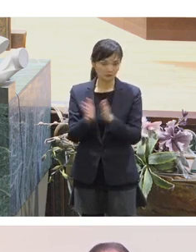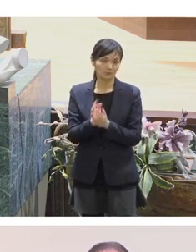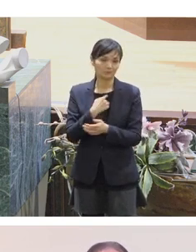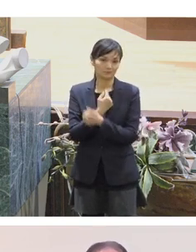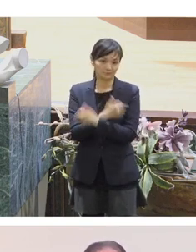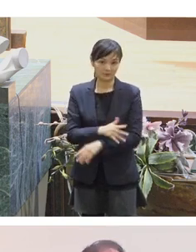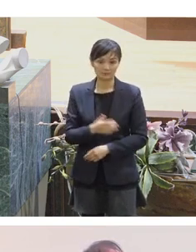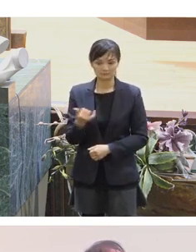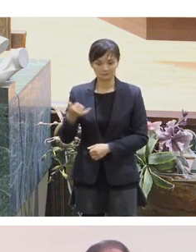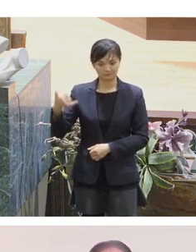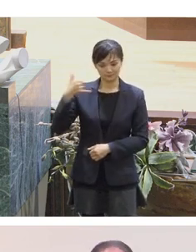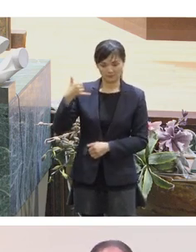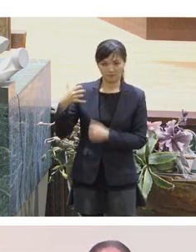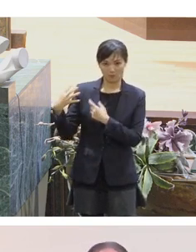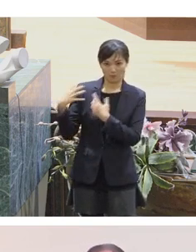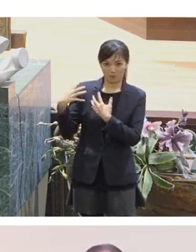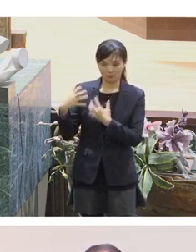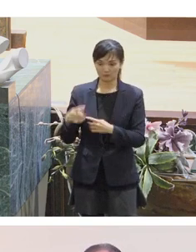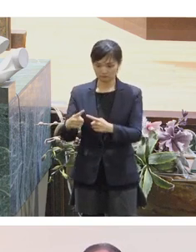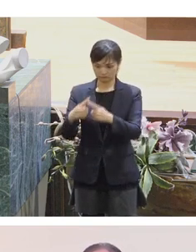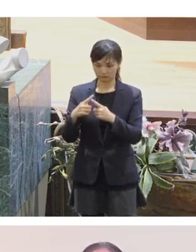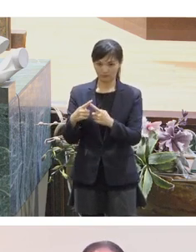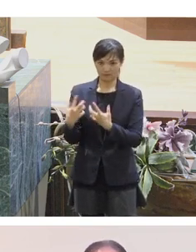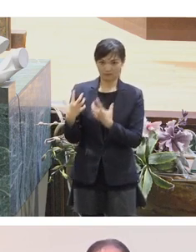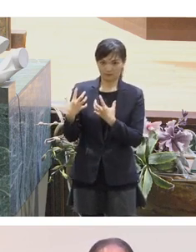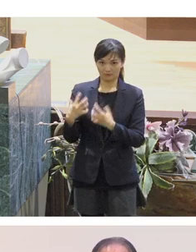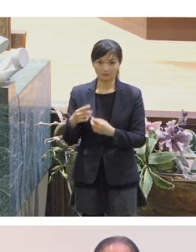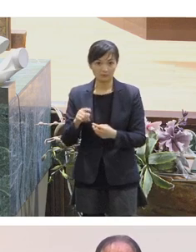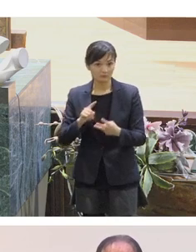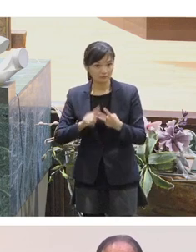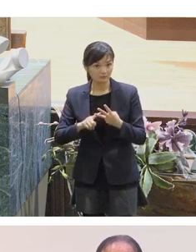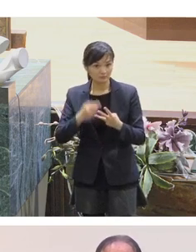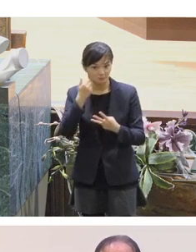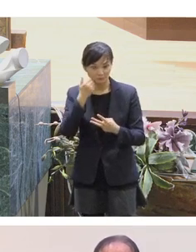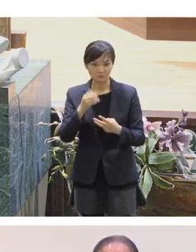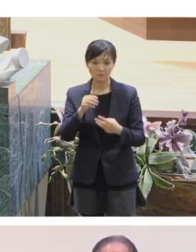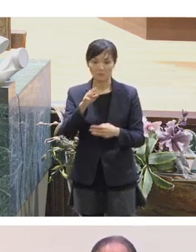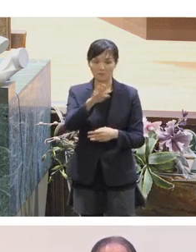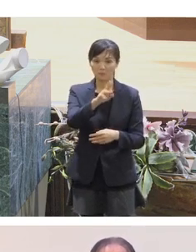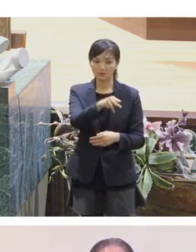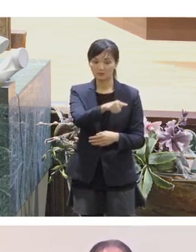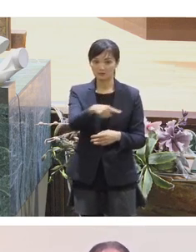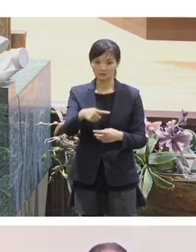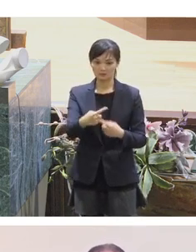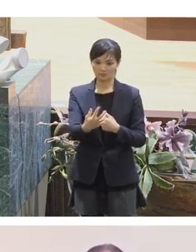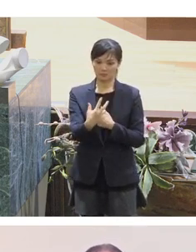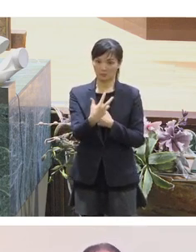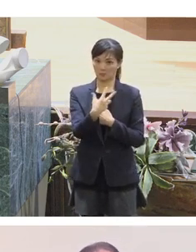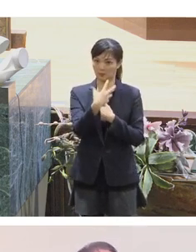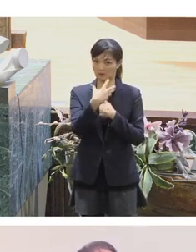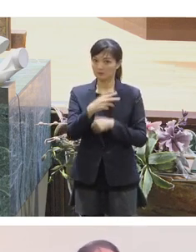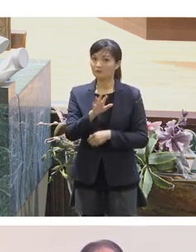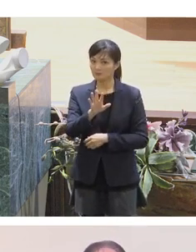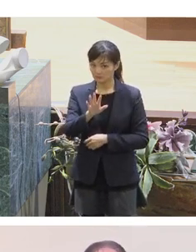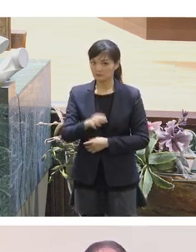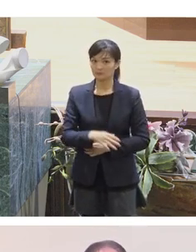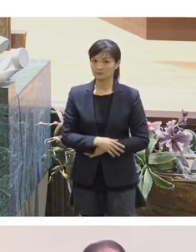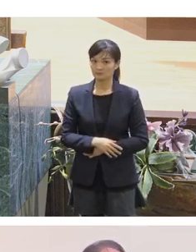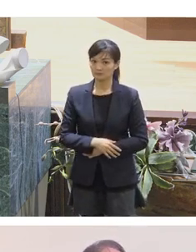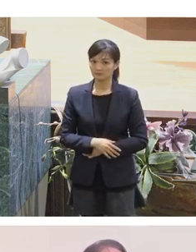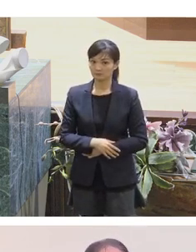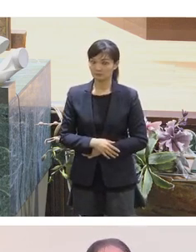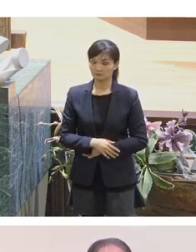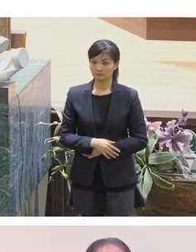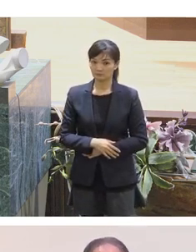吓的当场恐吓你的然后找人来骂你的然后还有